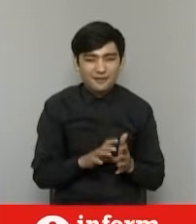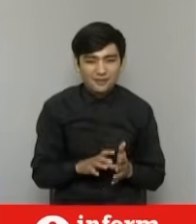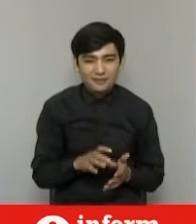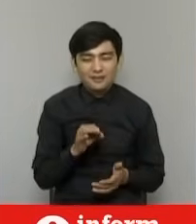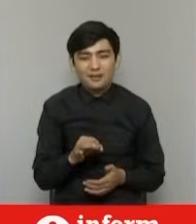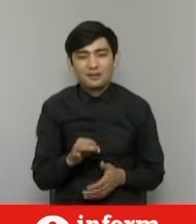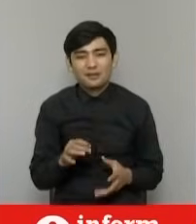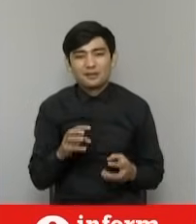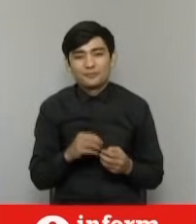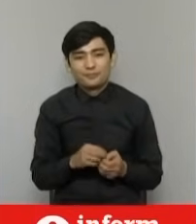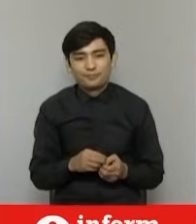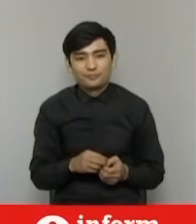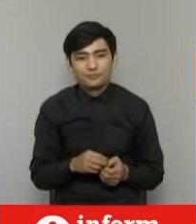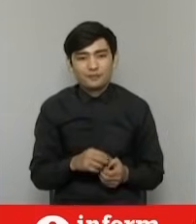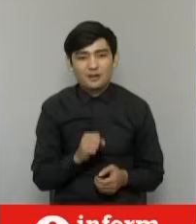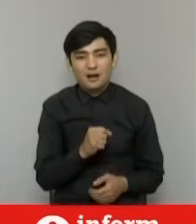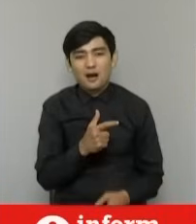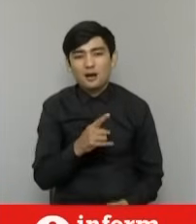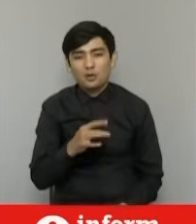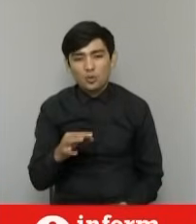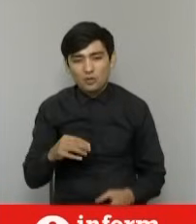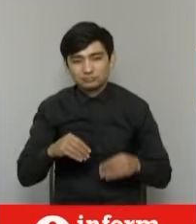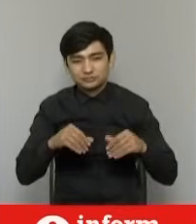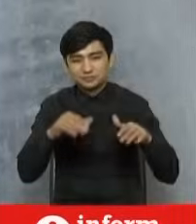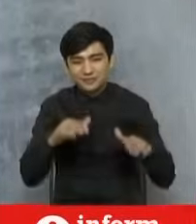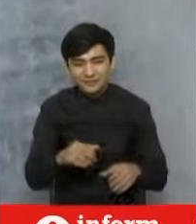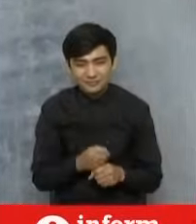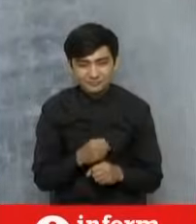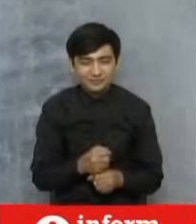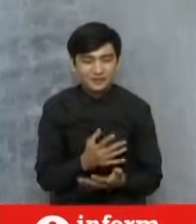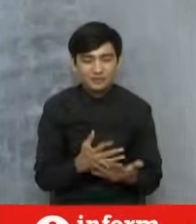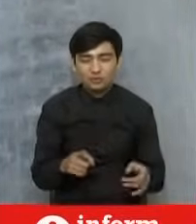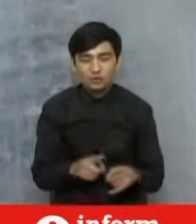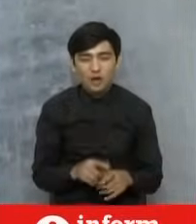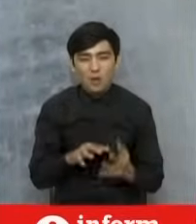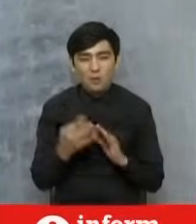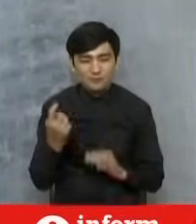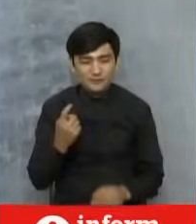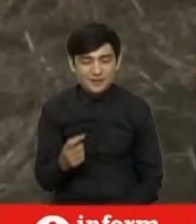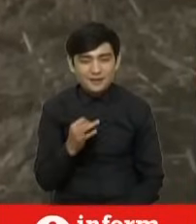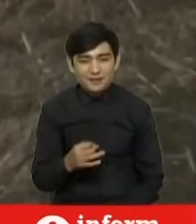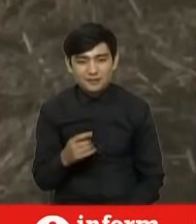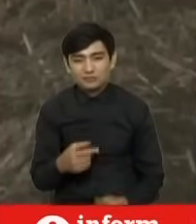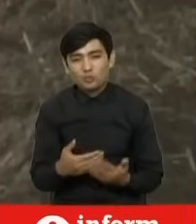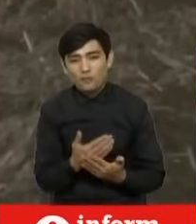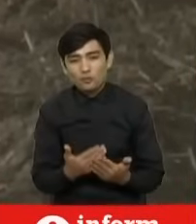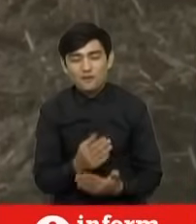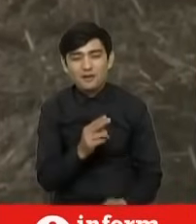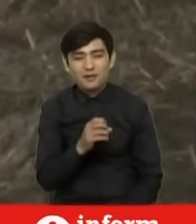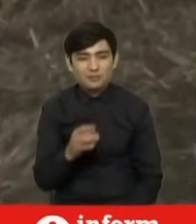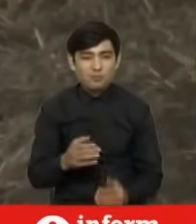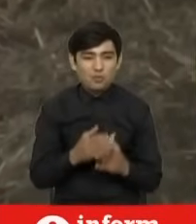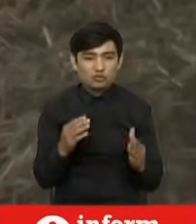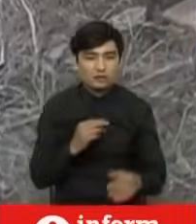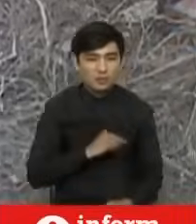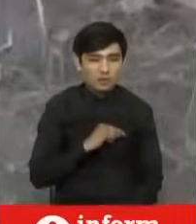также в агропромышленном комплексе. Агропромышленный комплекс нуждается в обновлении кадров, ведь большинство трудящихся в